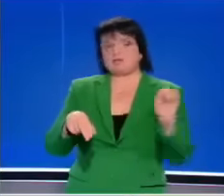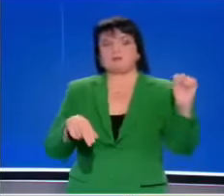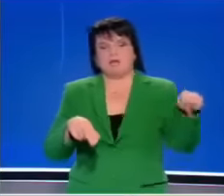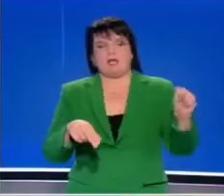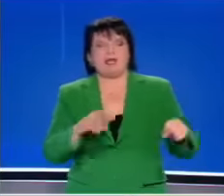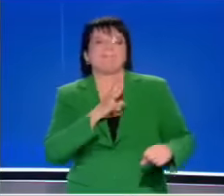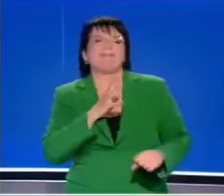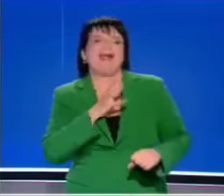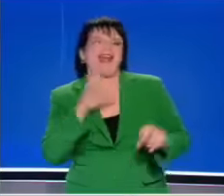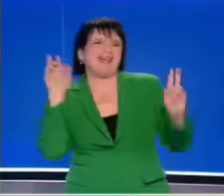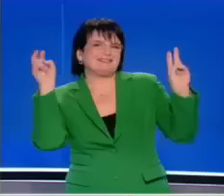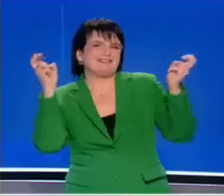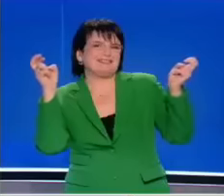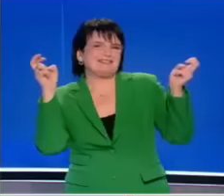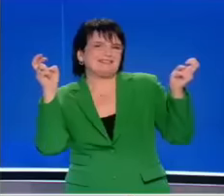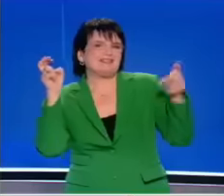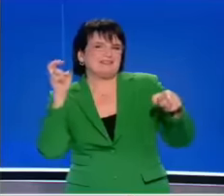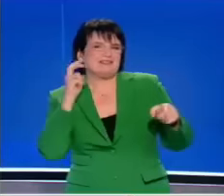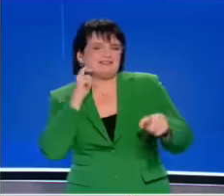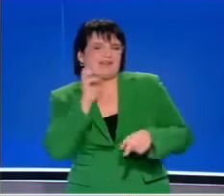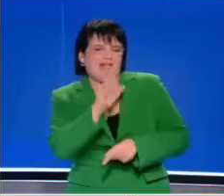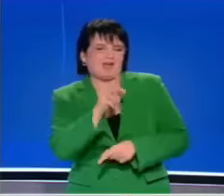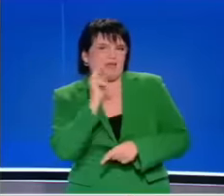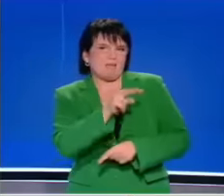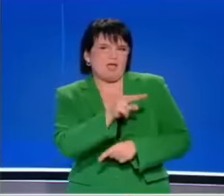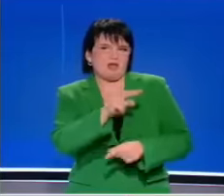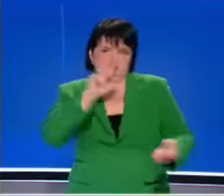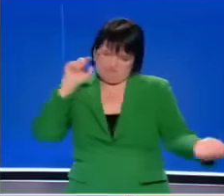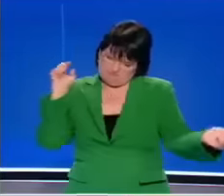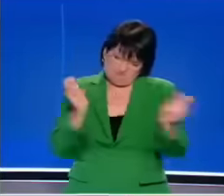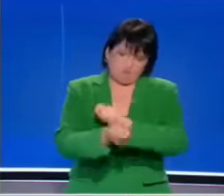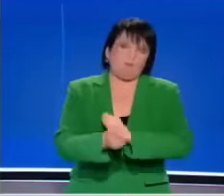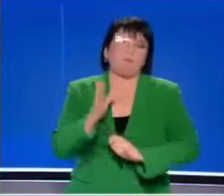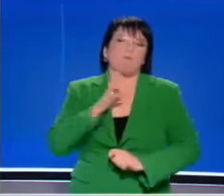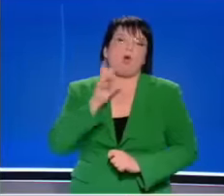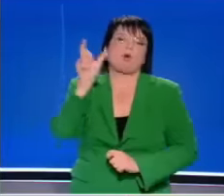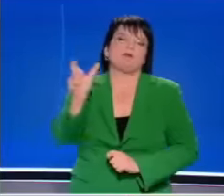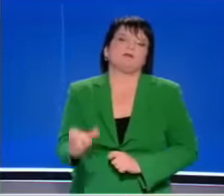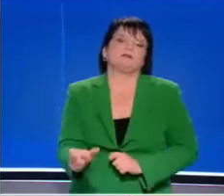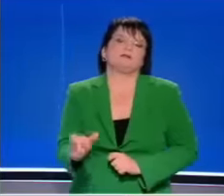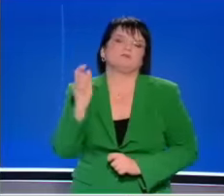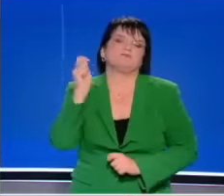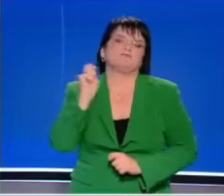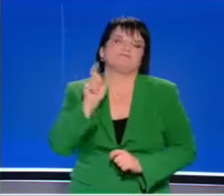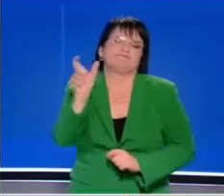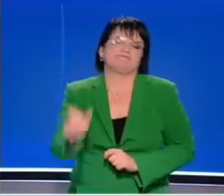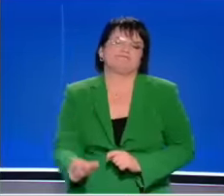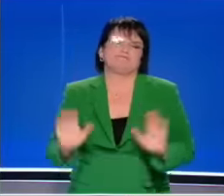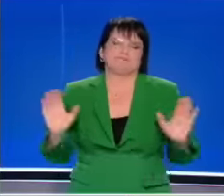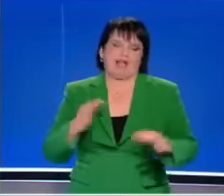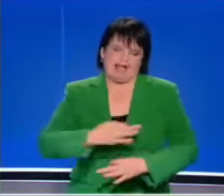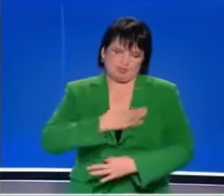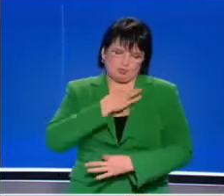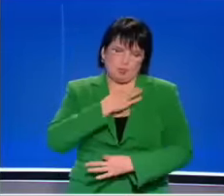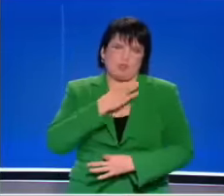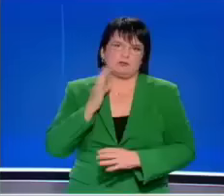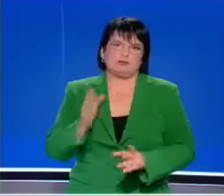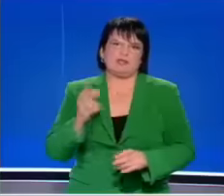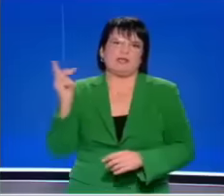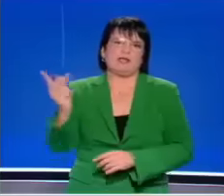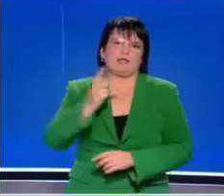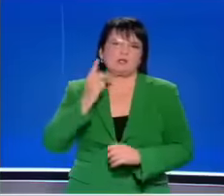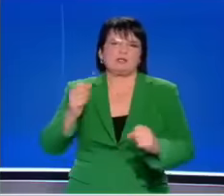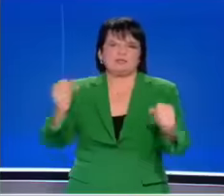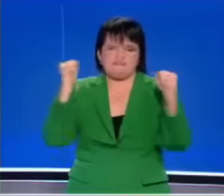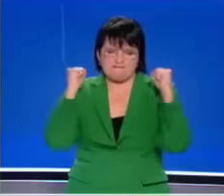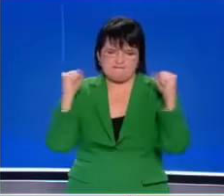πλάτης που έχουμε καταλήξει στη χώρα μας να βλέπουμε κάθε μέρα θα αλλάξει και θα γίνει πρώτα ο πολίτης θα έχουμε μια βαθιά αξιοκρατική κοινωνικά